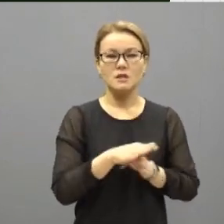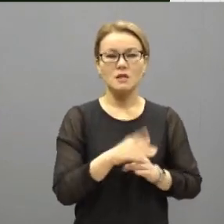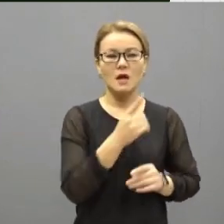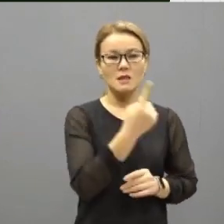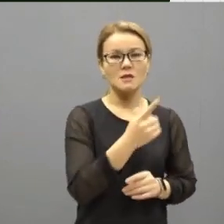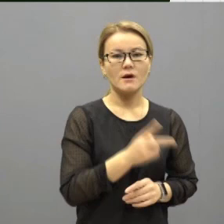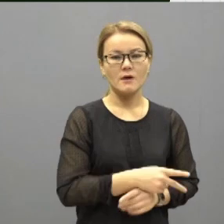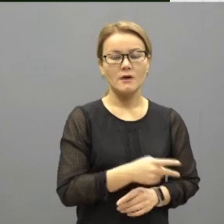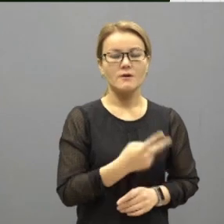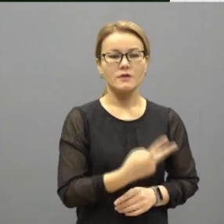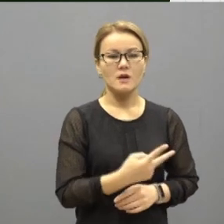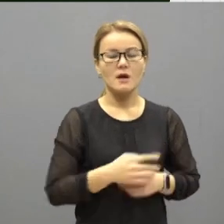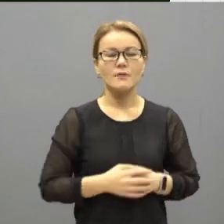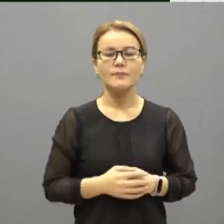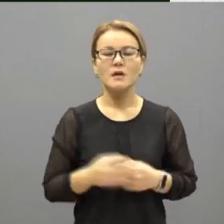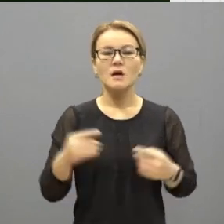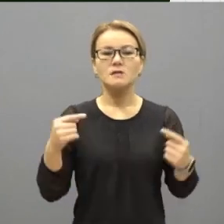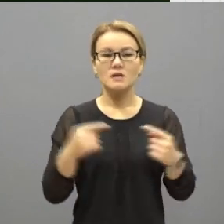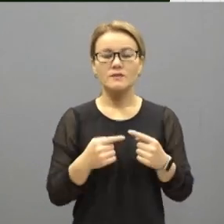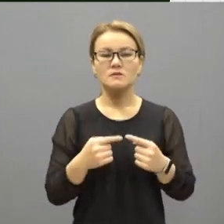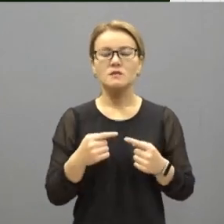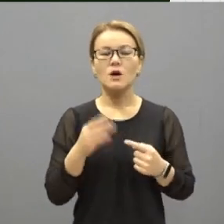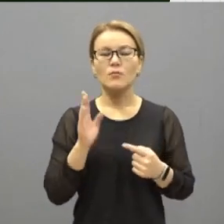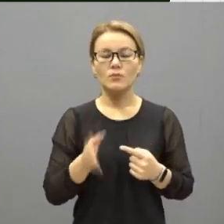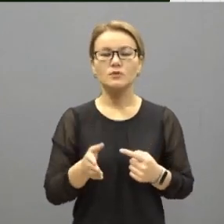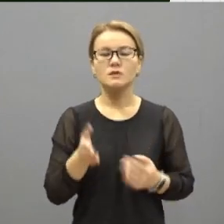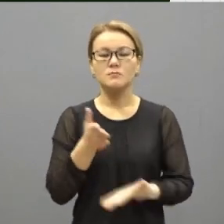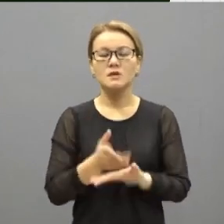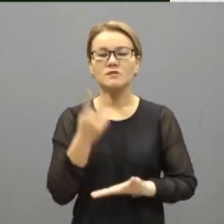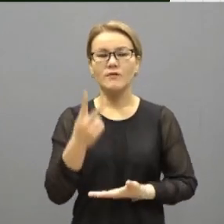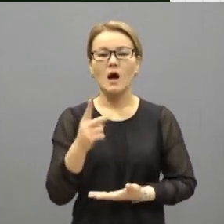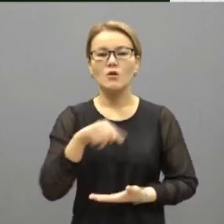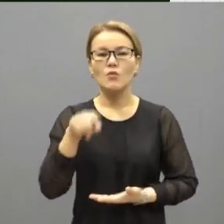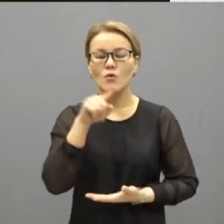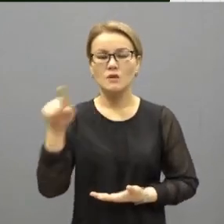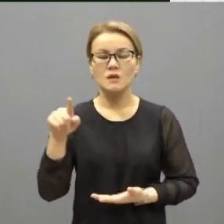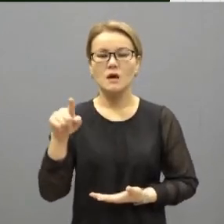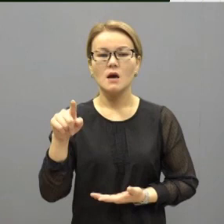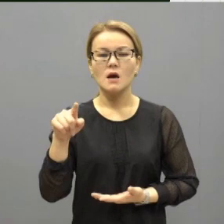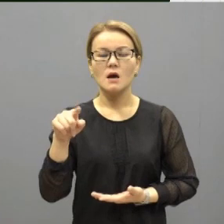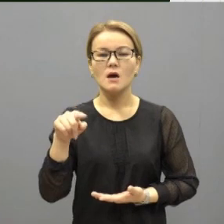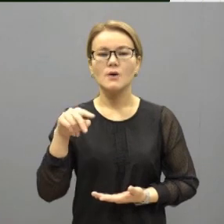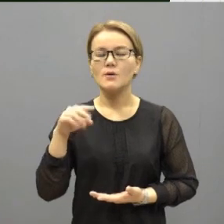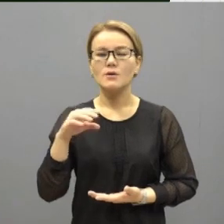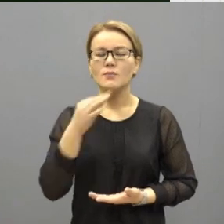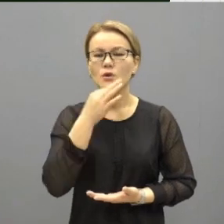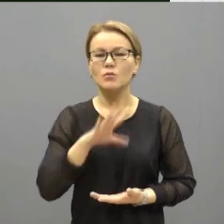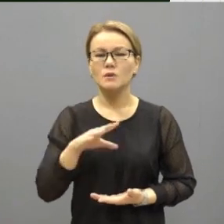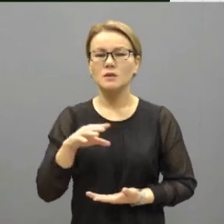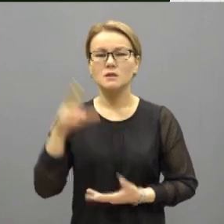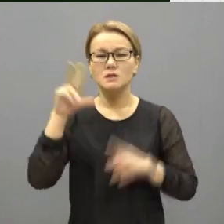4,1. Соответственно, уравнение будет иметь два корня при всех значениях p, которые меньше, чем